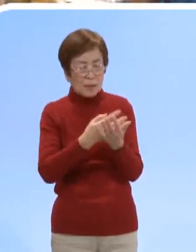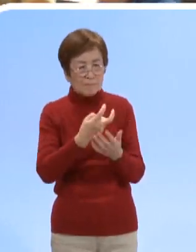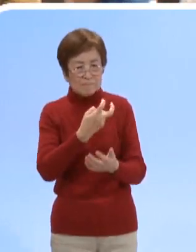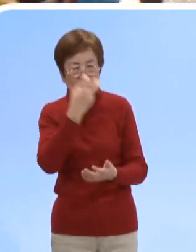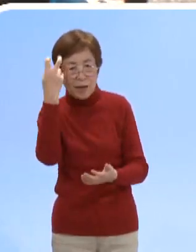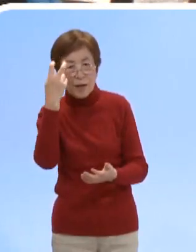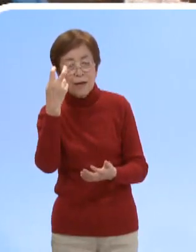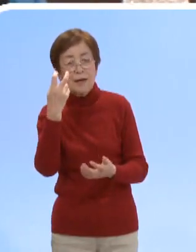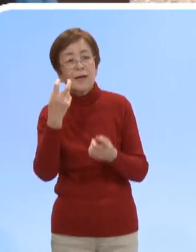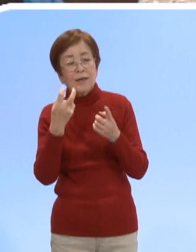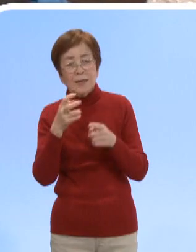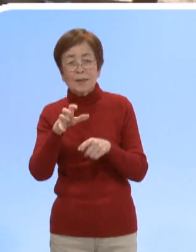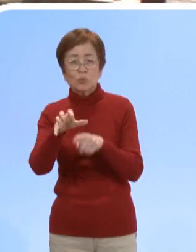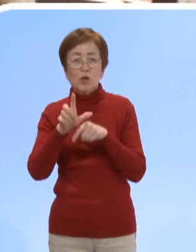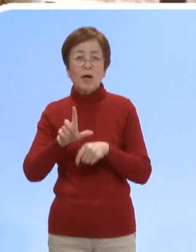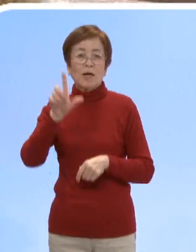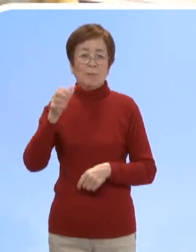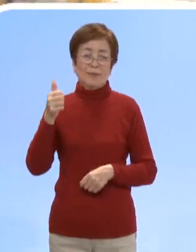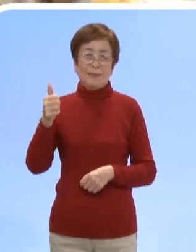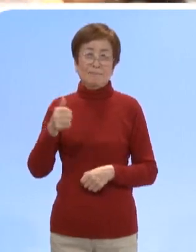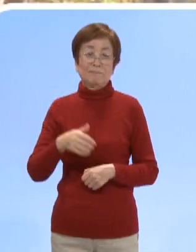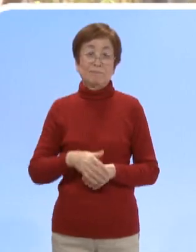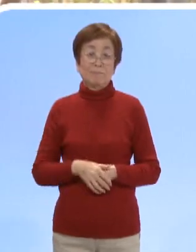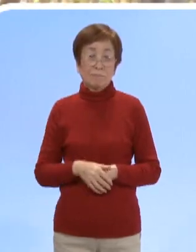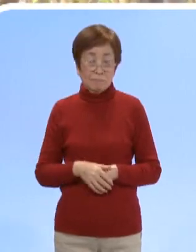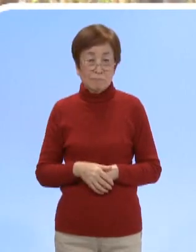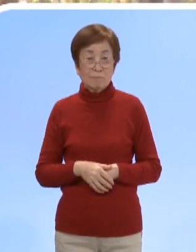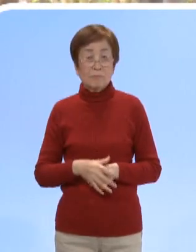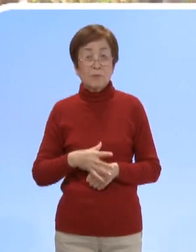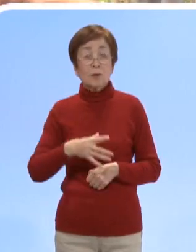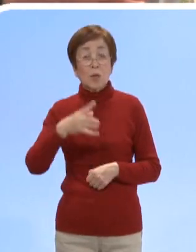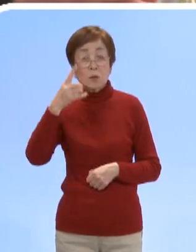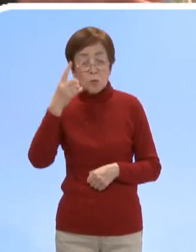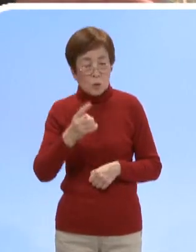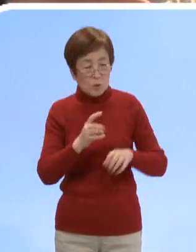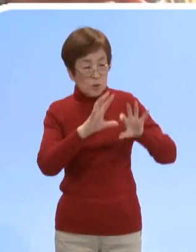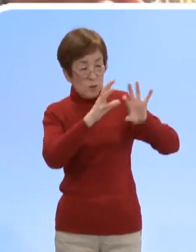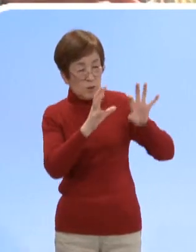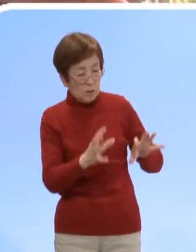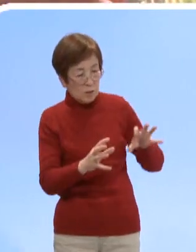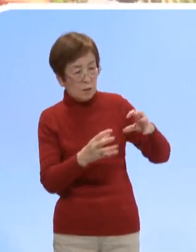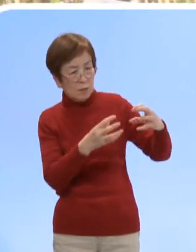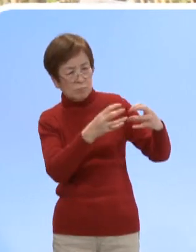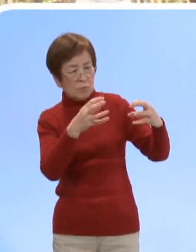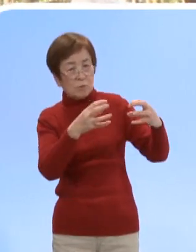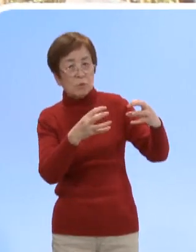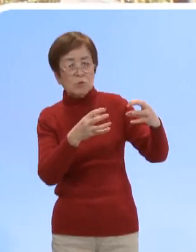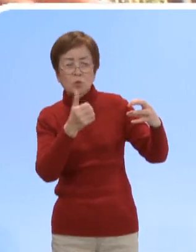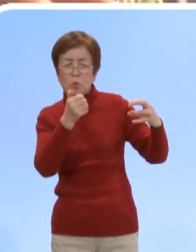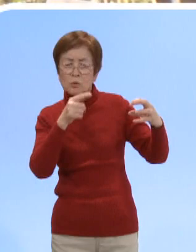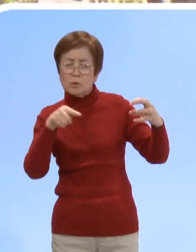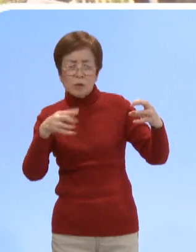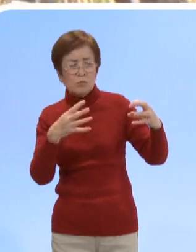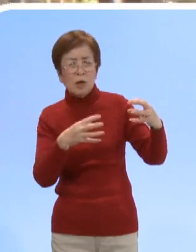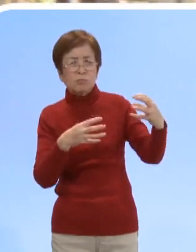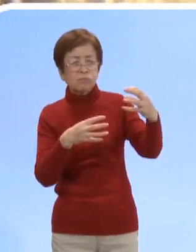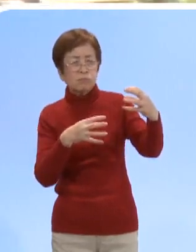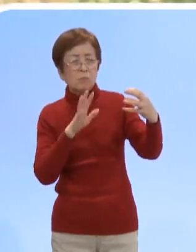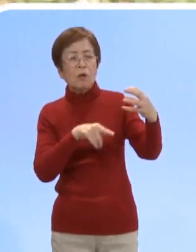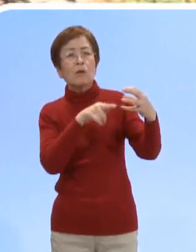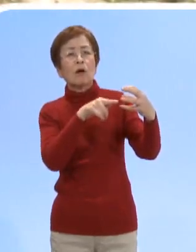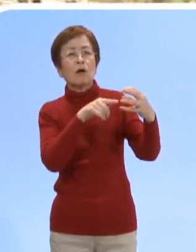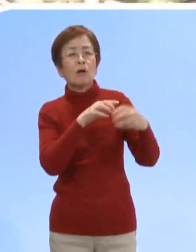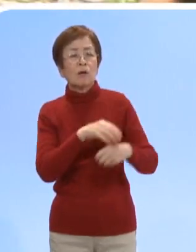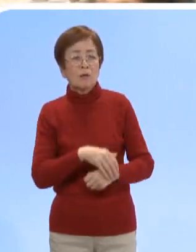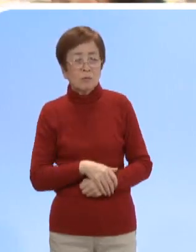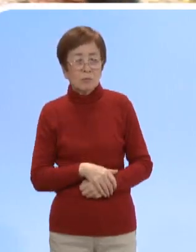見者、村上茂さん。 楕円形のものが50センチに刻まれたんですよ。はい、 連なってたんです